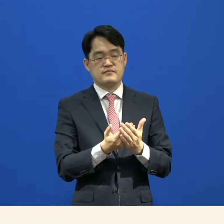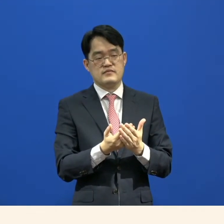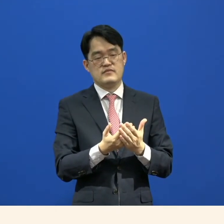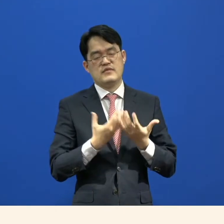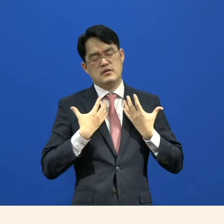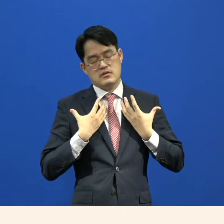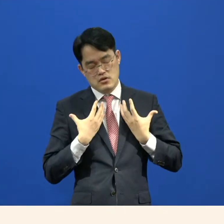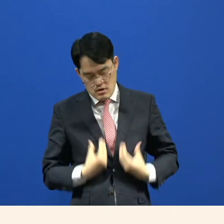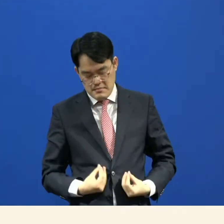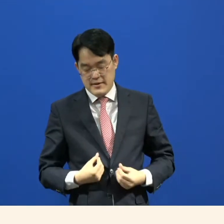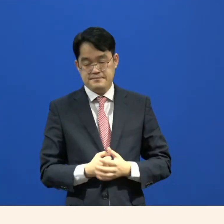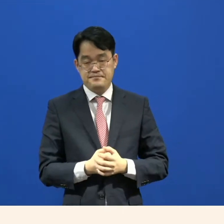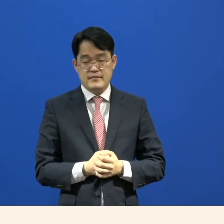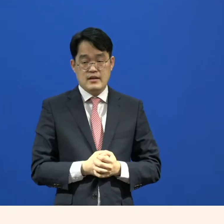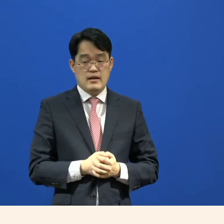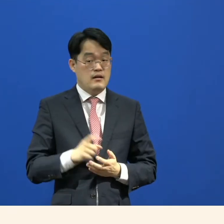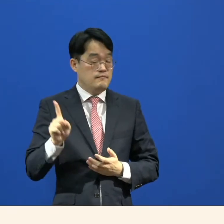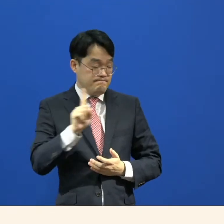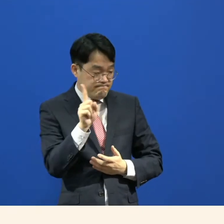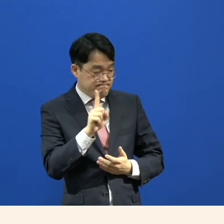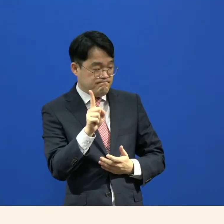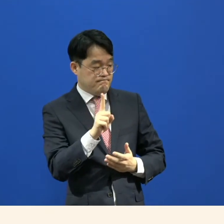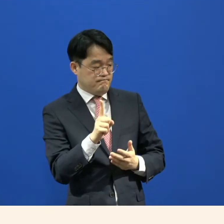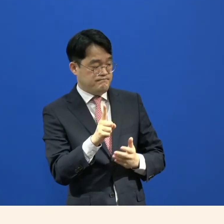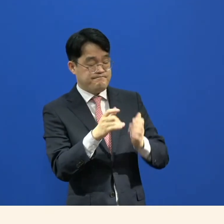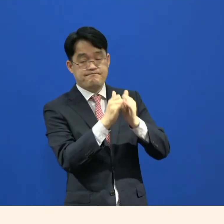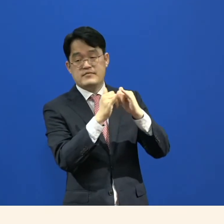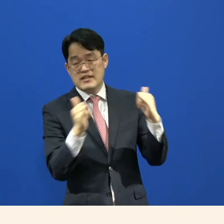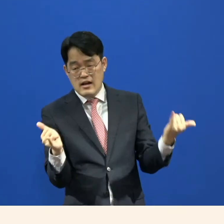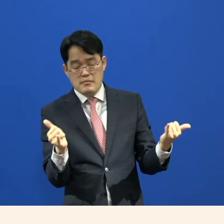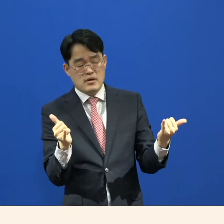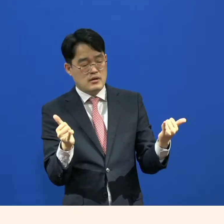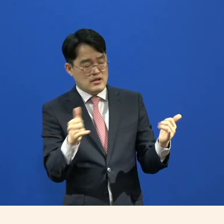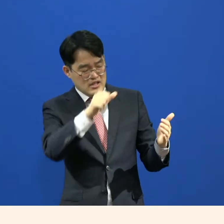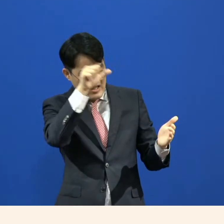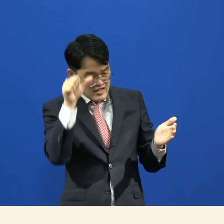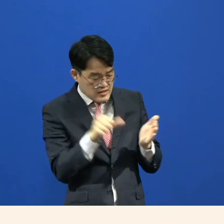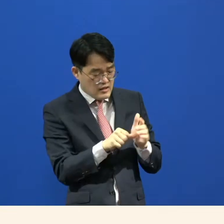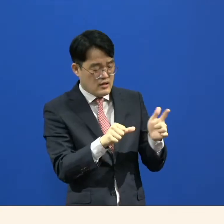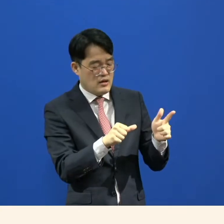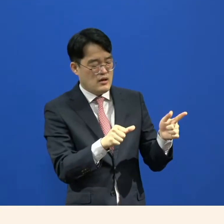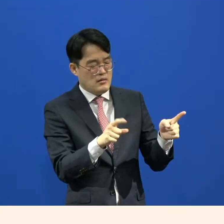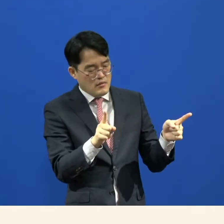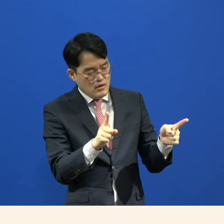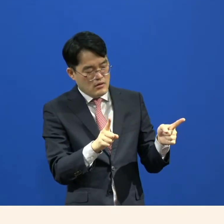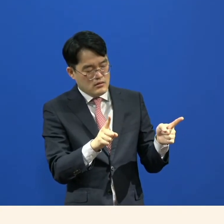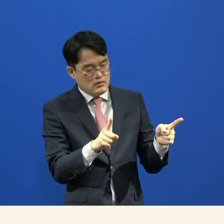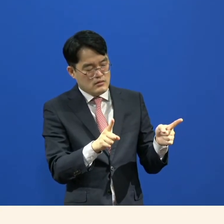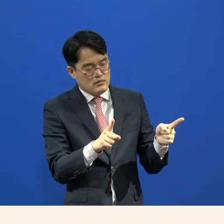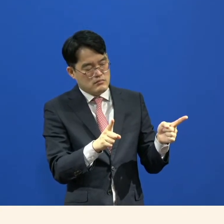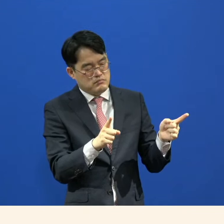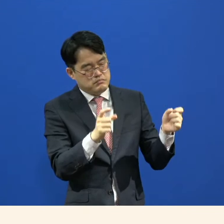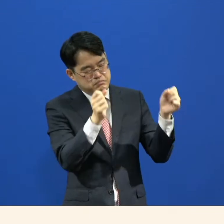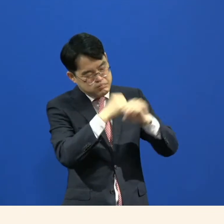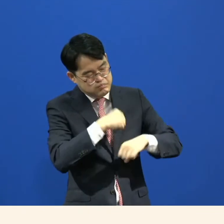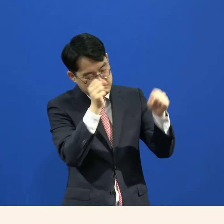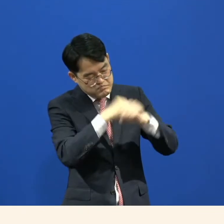아무리 한 인생이 망가져도 그리스도의 십자가를 받아들이기만 한다면 소망이 있습니다.